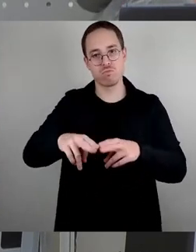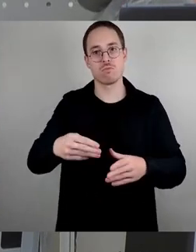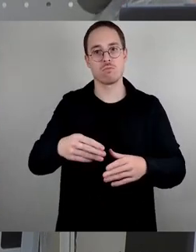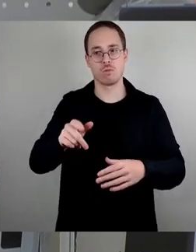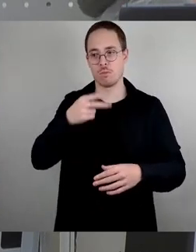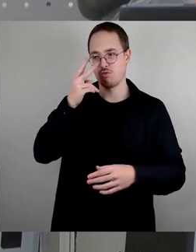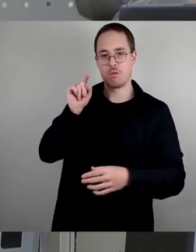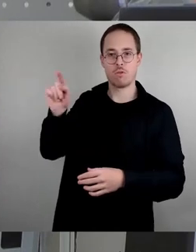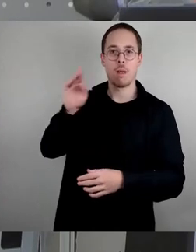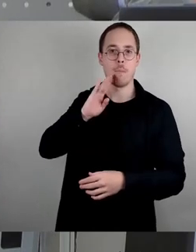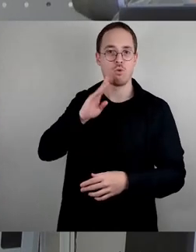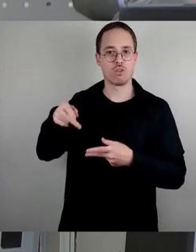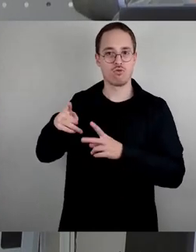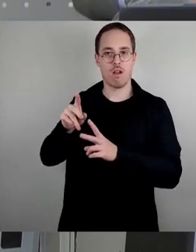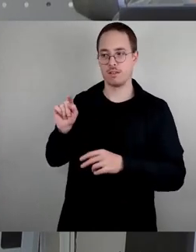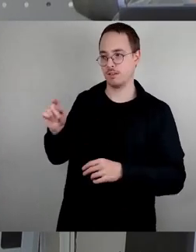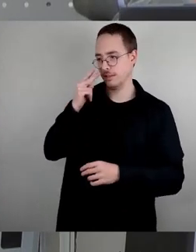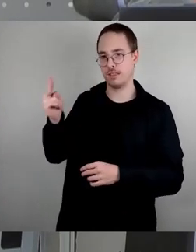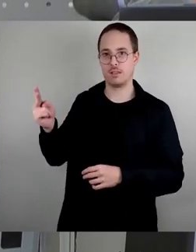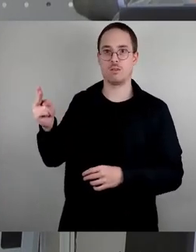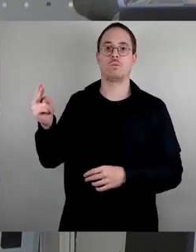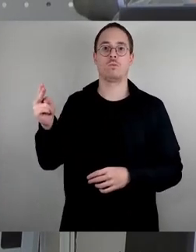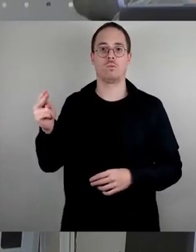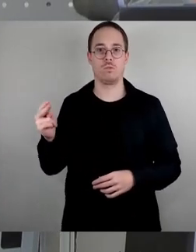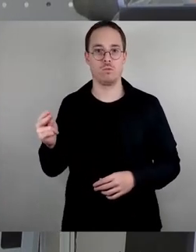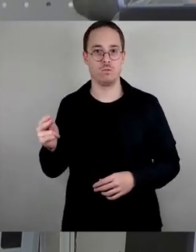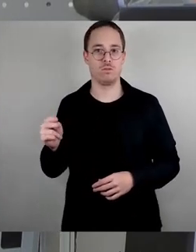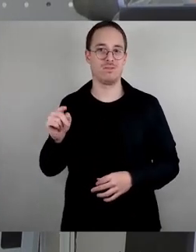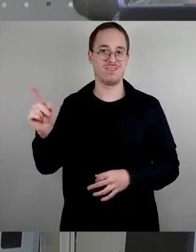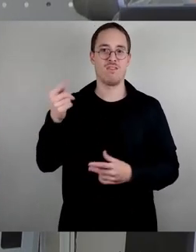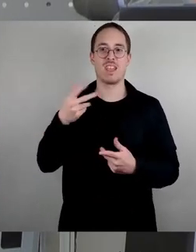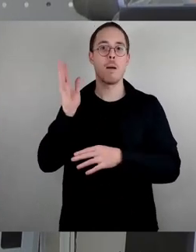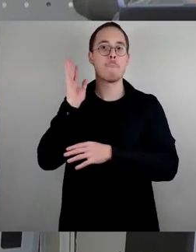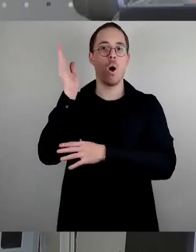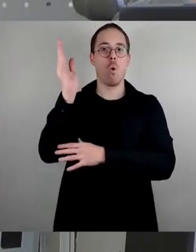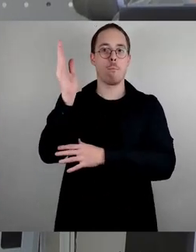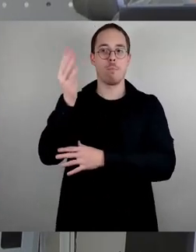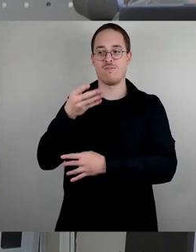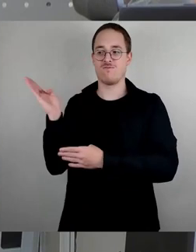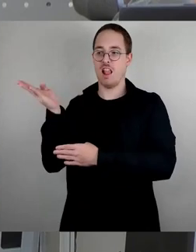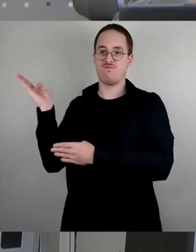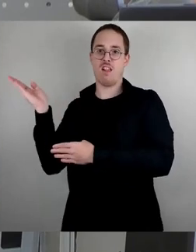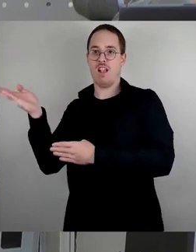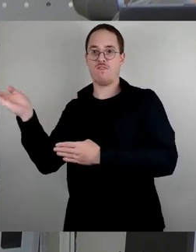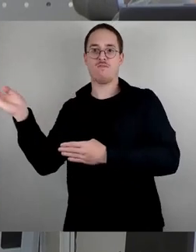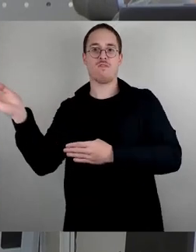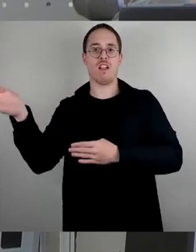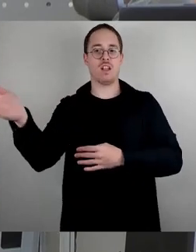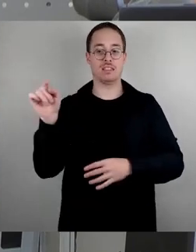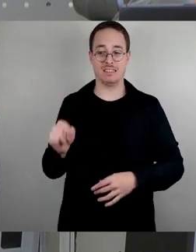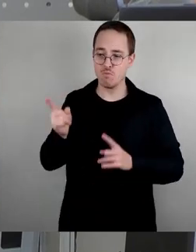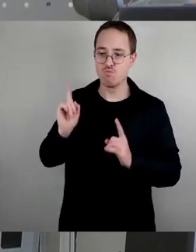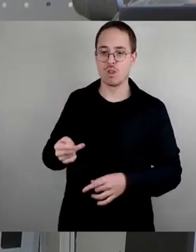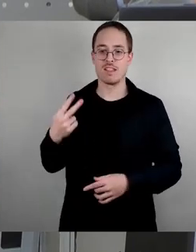zum Bauernbusch, und sieht eine Versiegelungs-, eine Baumfellorgie. Da müssen 2,50 Meter breite Fußwege her, da muss